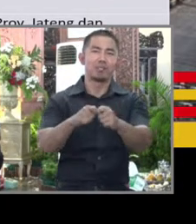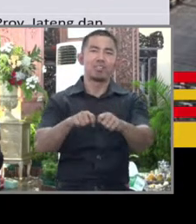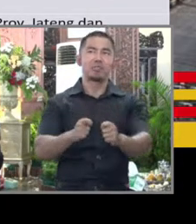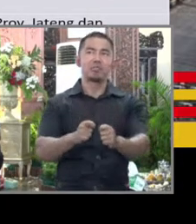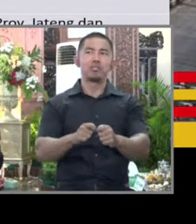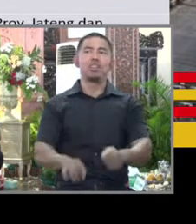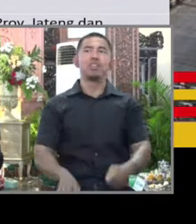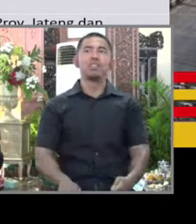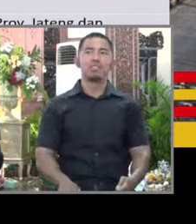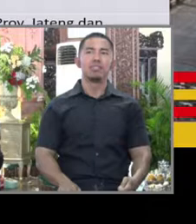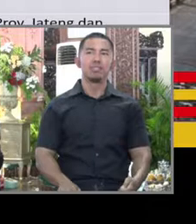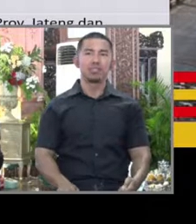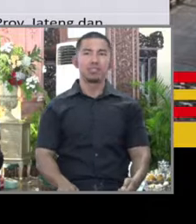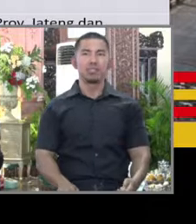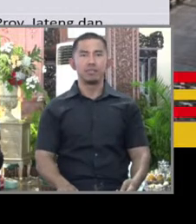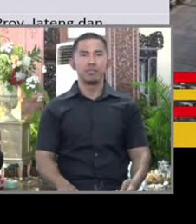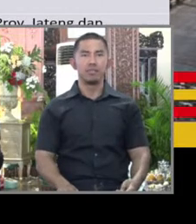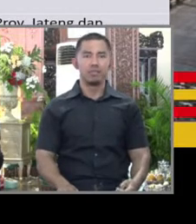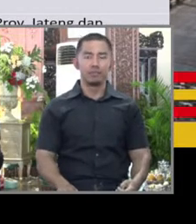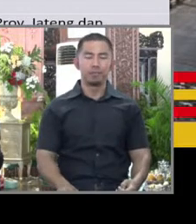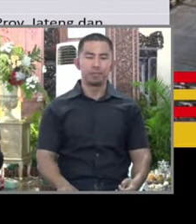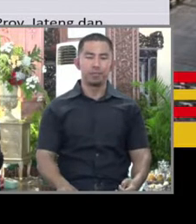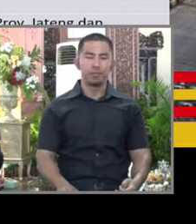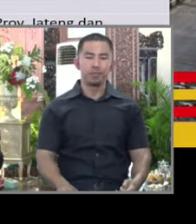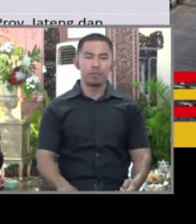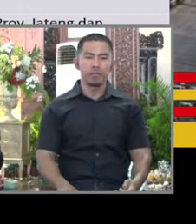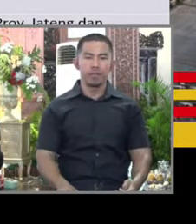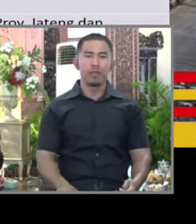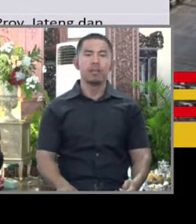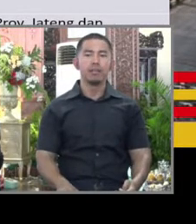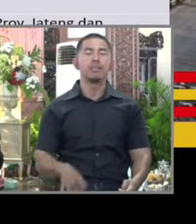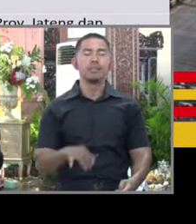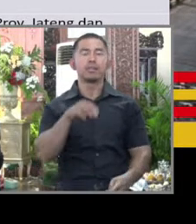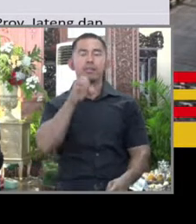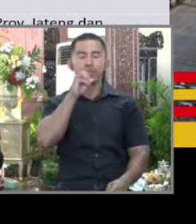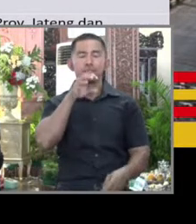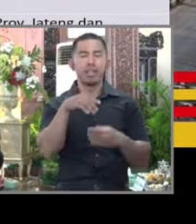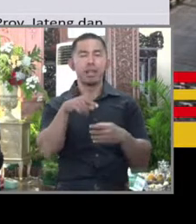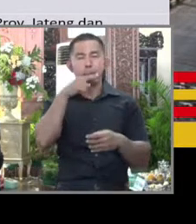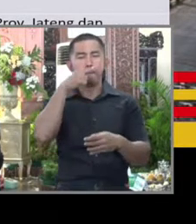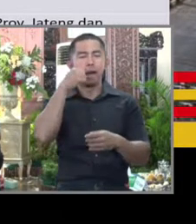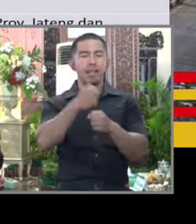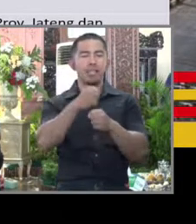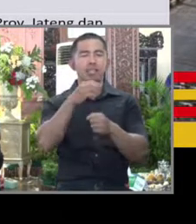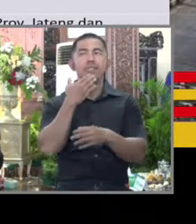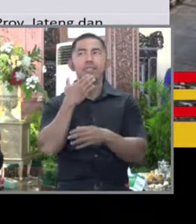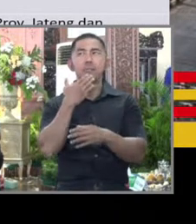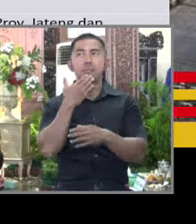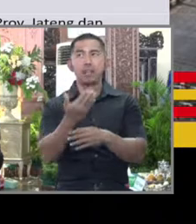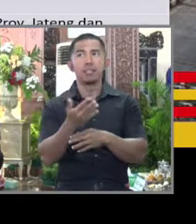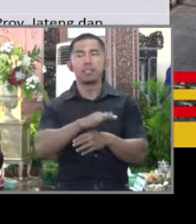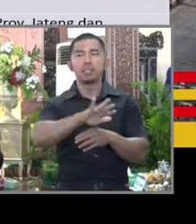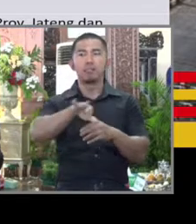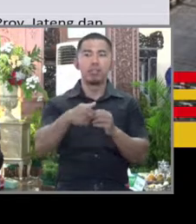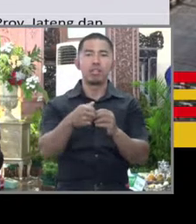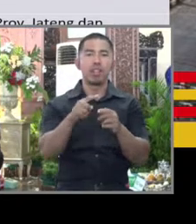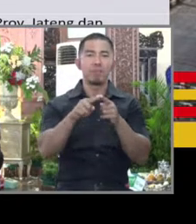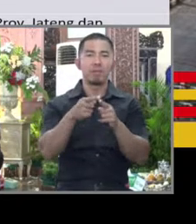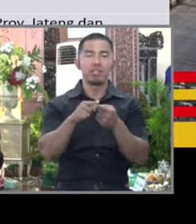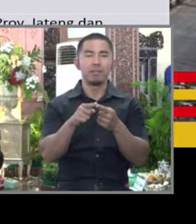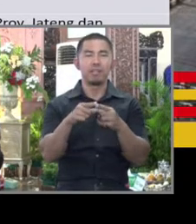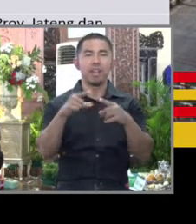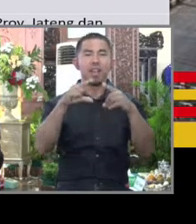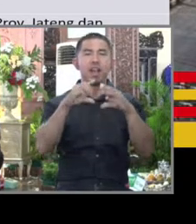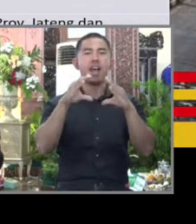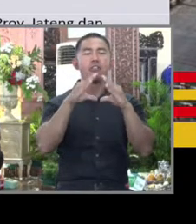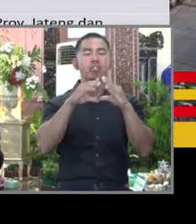Blora Joe jadi itu saja enggak banyak ya saya terima kasih lah semuanya teman-teman dewan yang ada